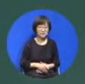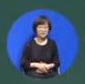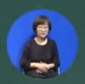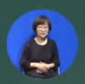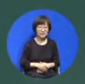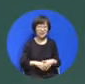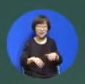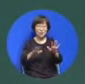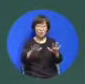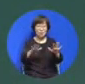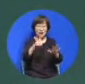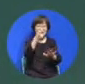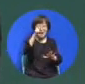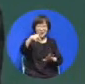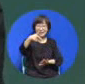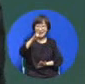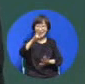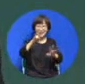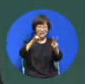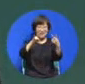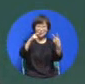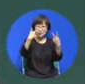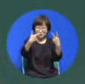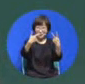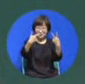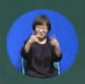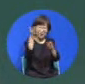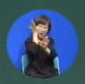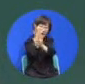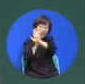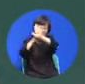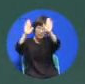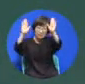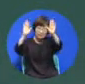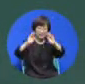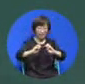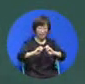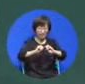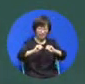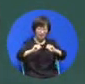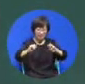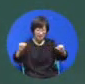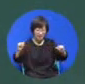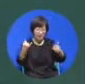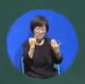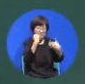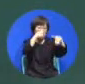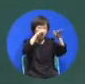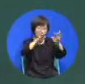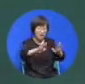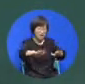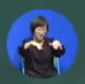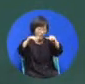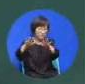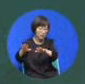extent. 6절에 이렇게 되었습니다. Let's read verse 6. 하늘과 땅과 바다와